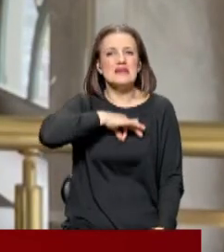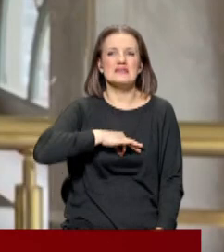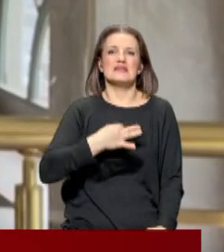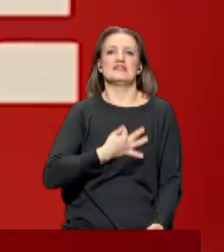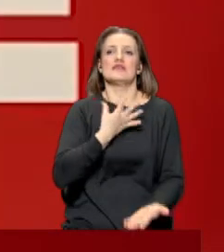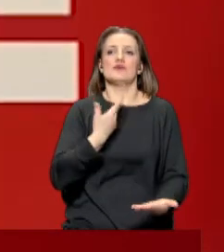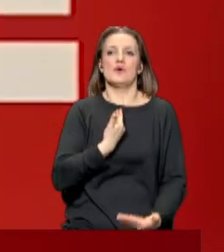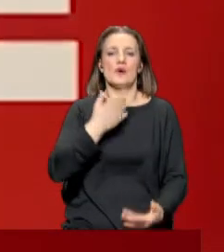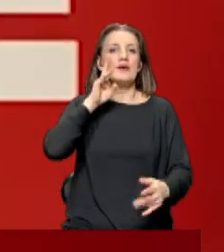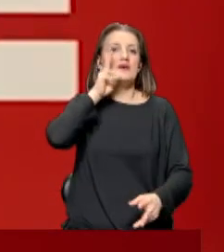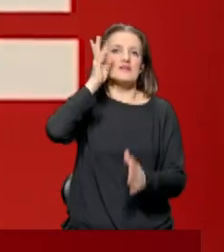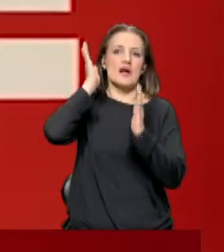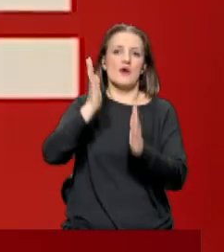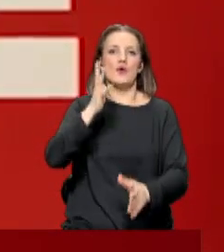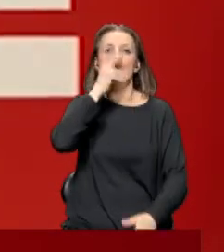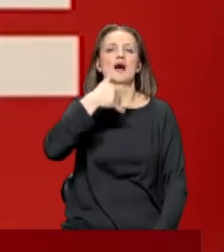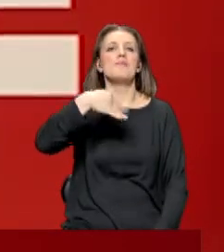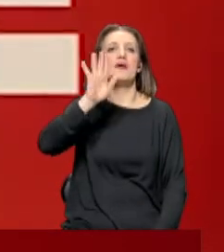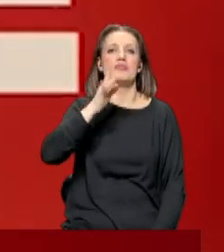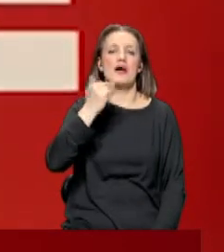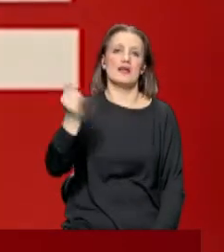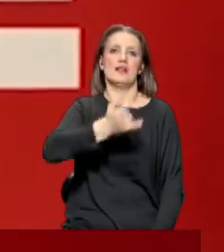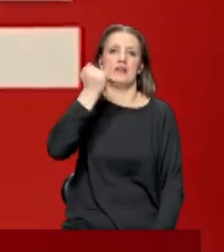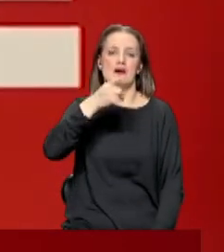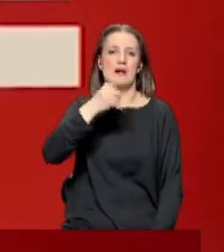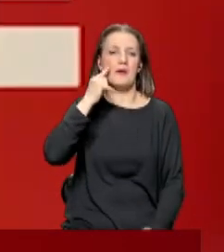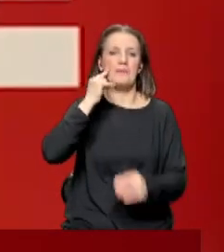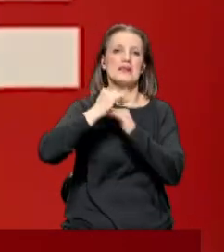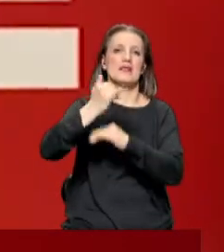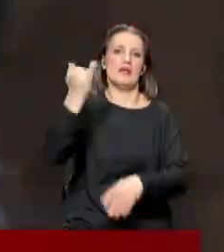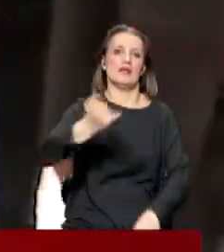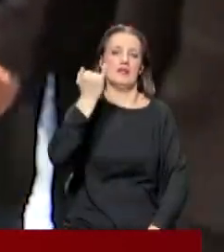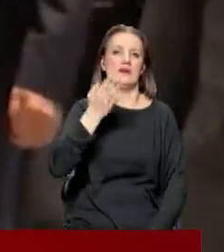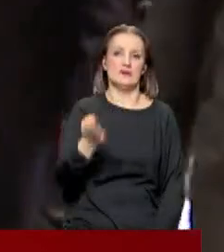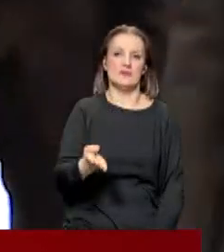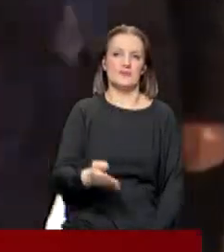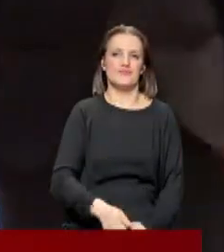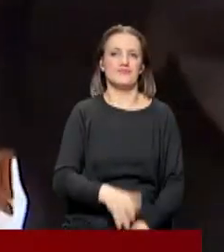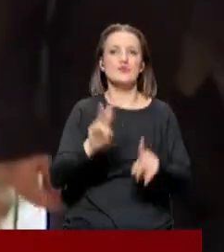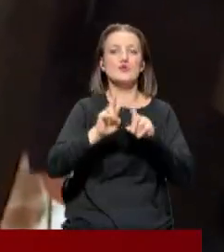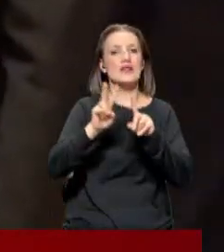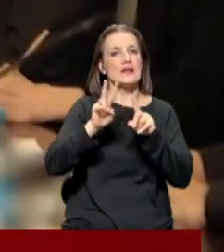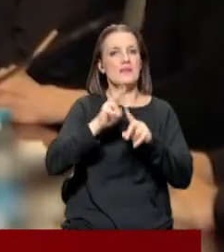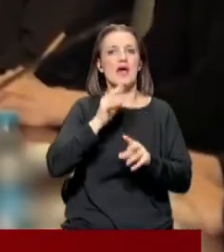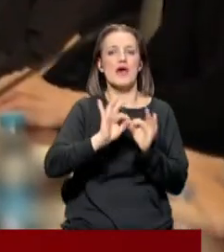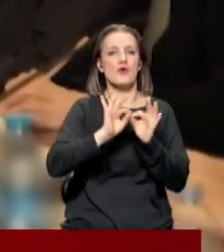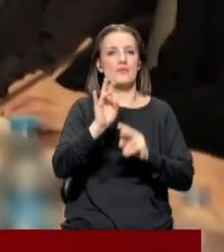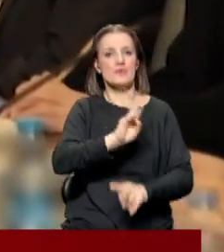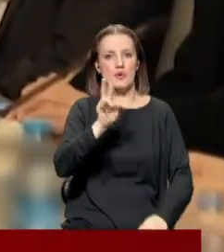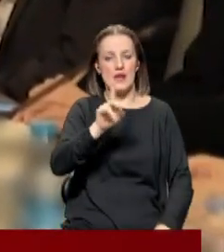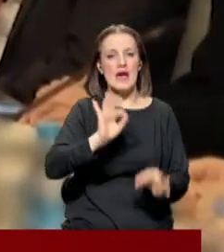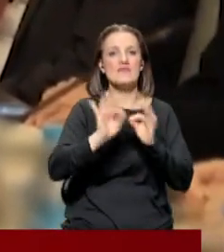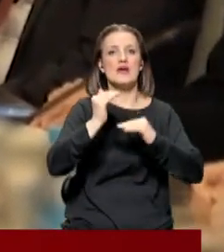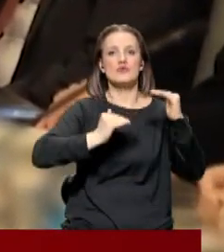kadar hissediyor. Yazıklar olsun. Utanmadan dalga geçiyor, millette kafa buluyorsunuz. Nurettin Nebati ekonomi modeli,